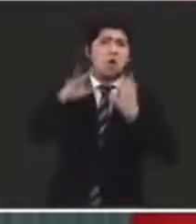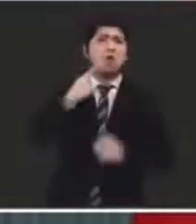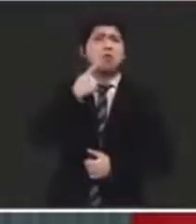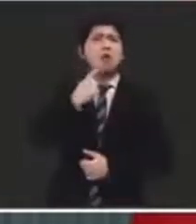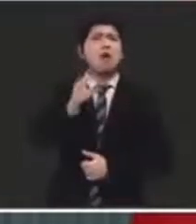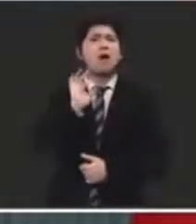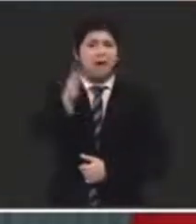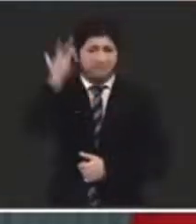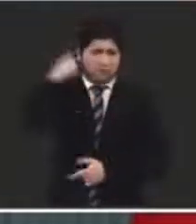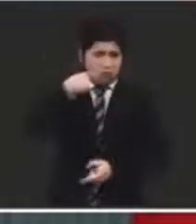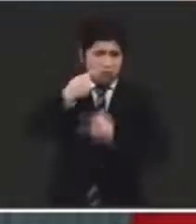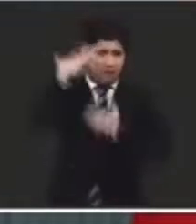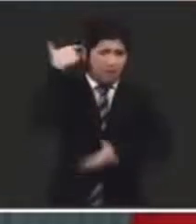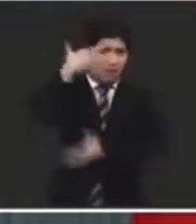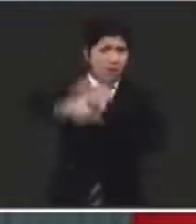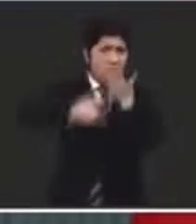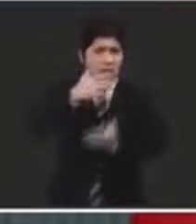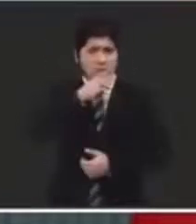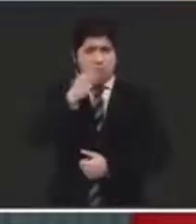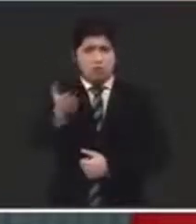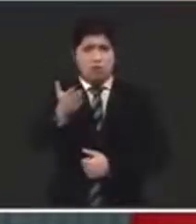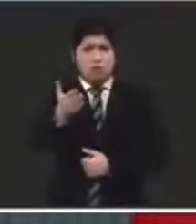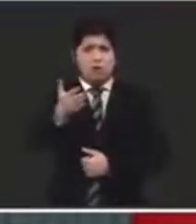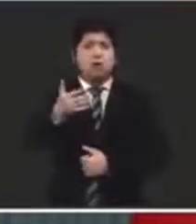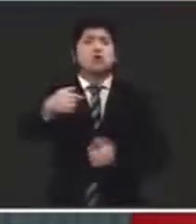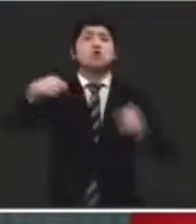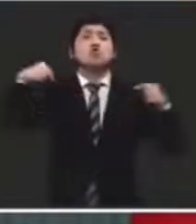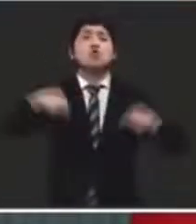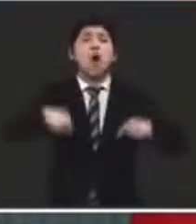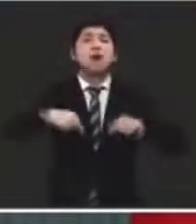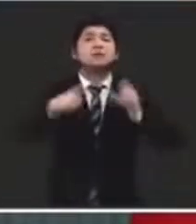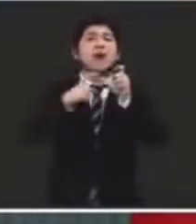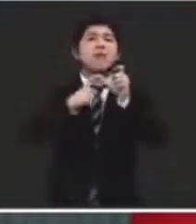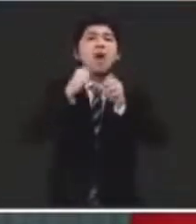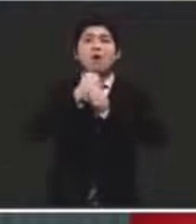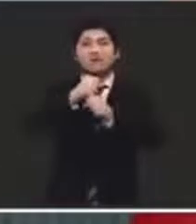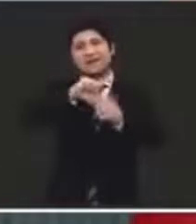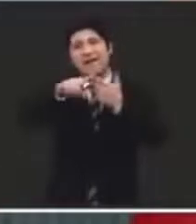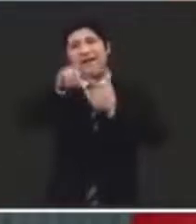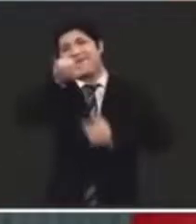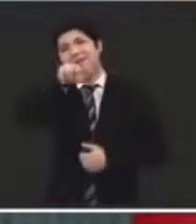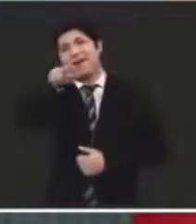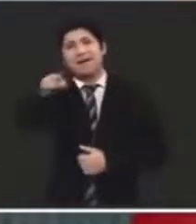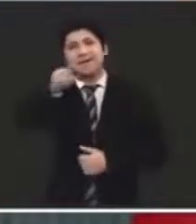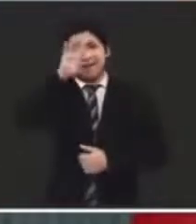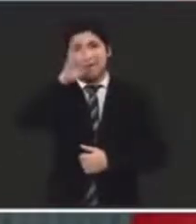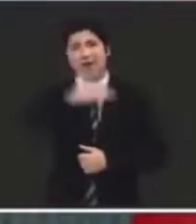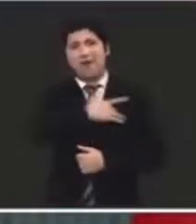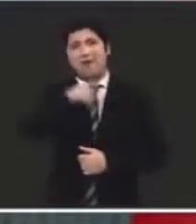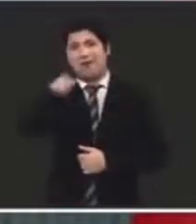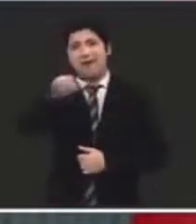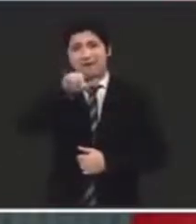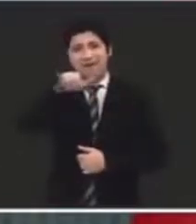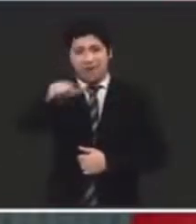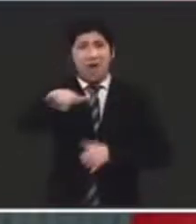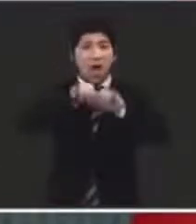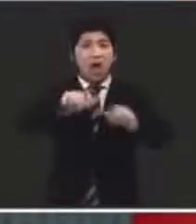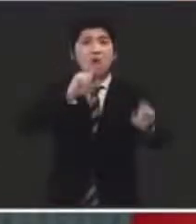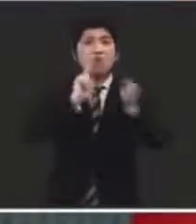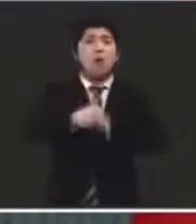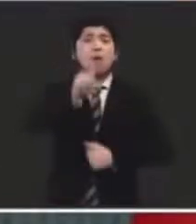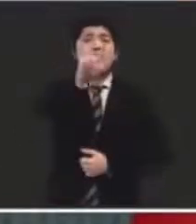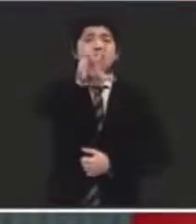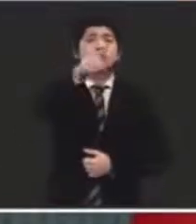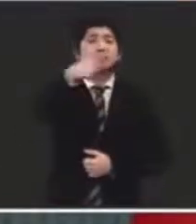böyle konuşuyordum ya şu anda Sabiha Gökçen'den aynı dönemde